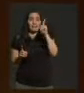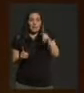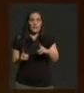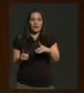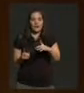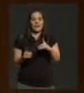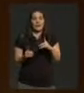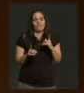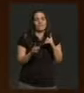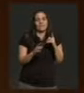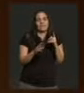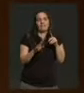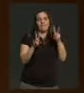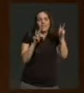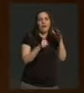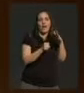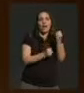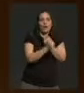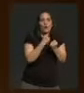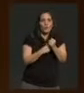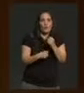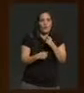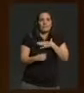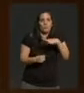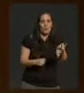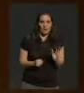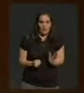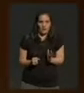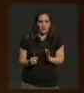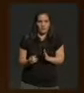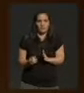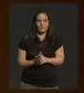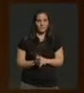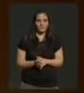Halaber, barskideen kuota bere horretan mantentzea proposatzen dugu.